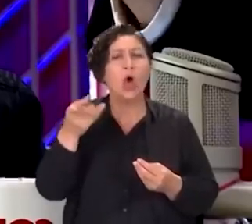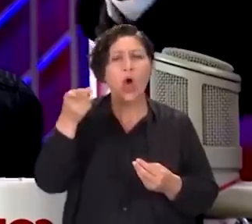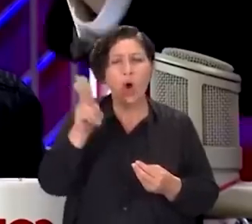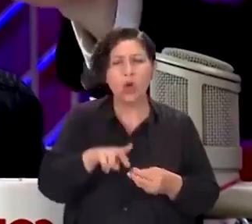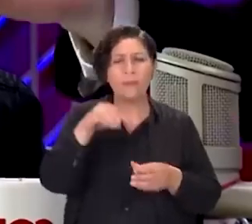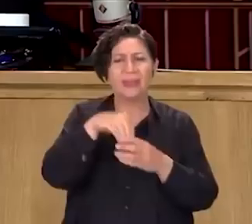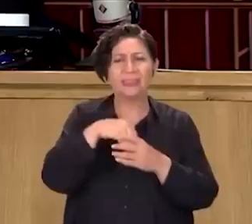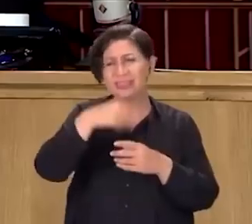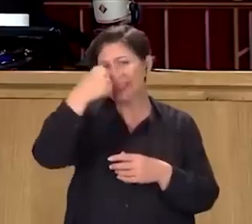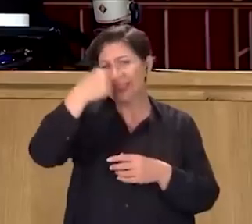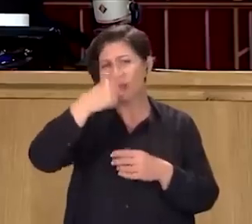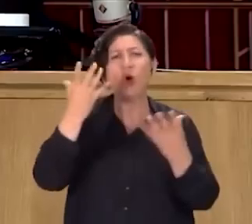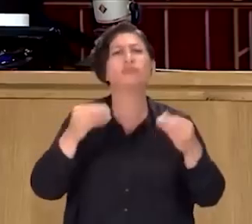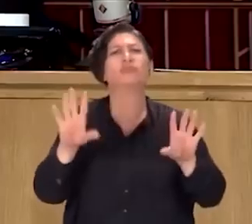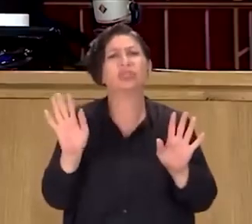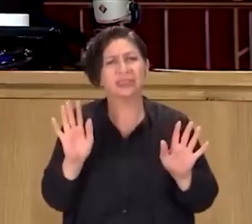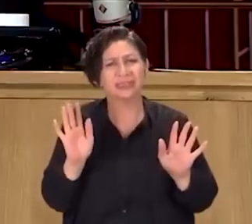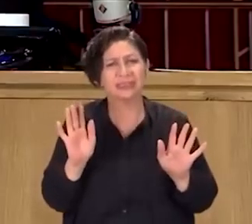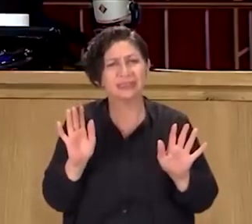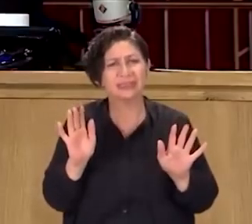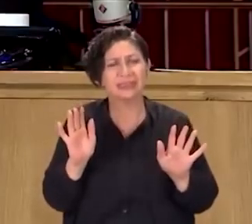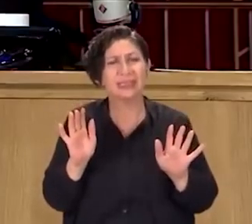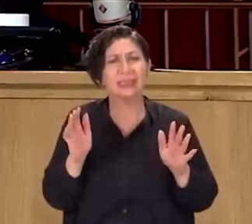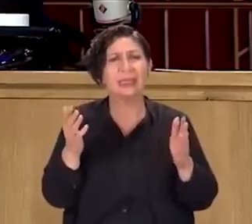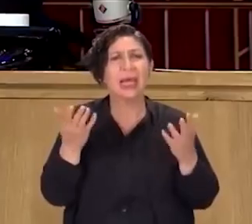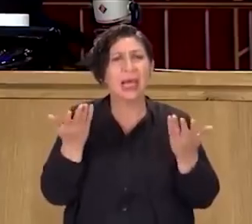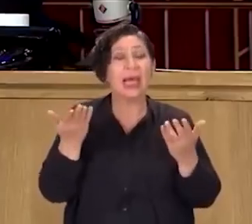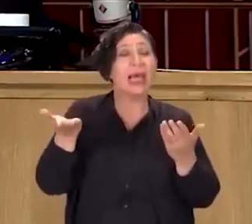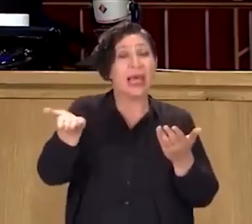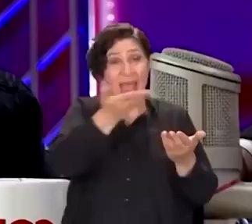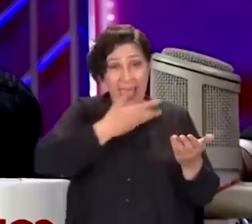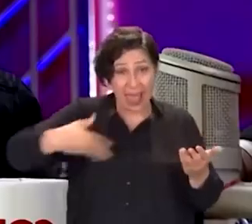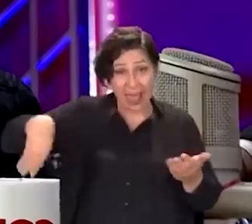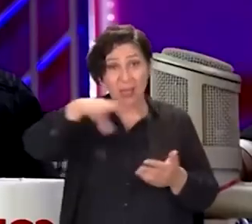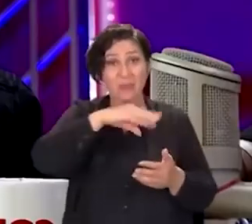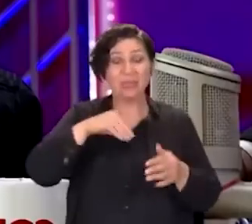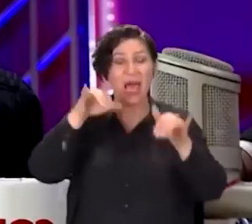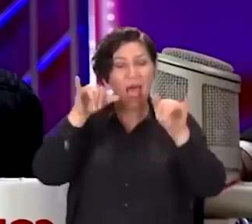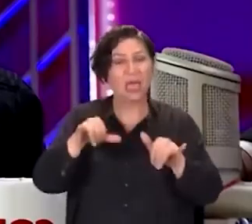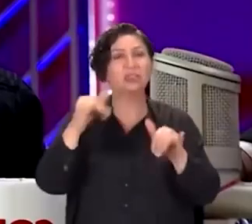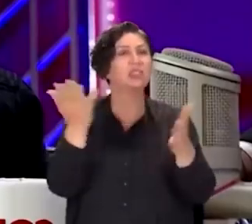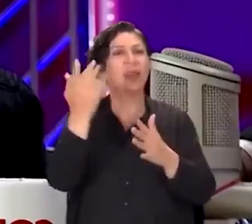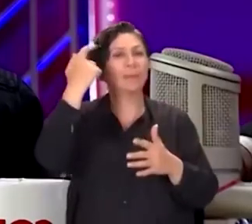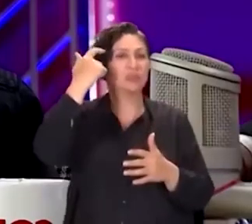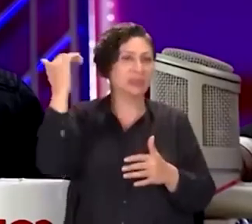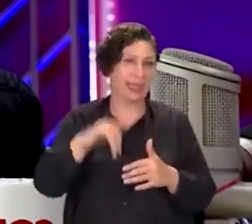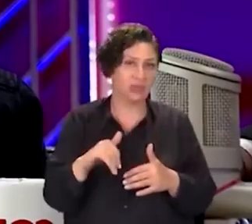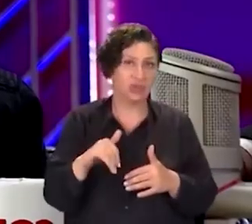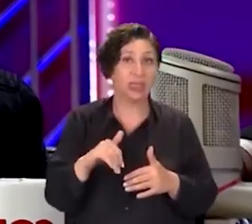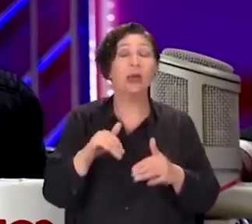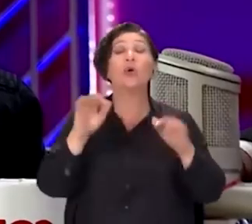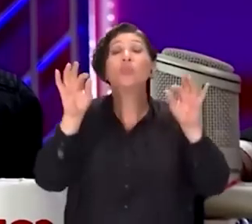ölmek için nezle olmayacağız biliyorsunuz ki. Yani hepimiz aynı şey başımıza gelecek.